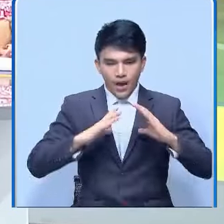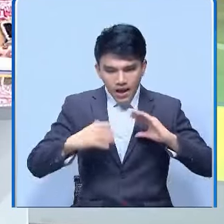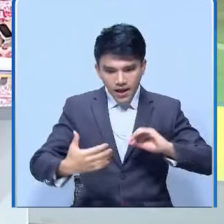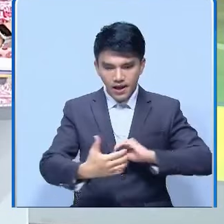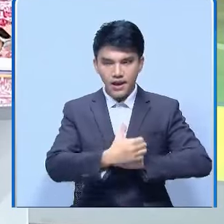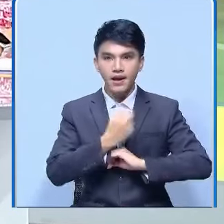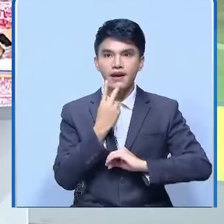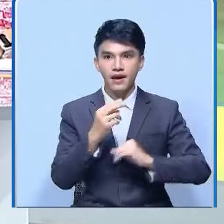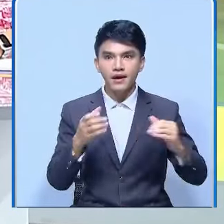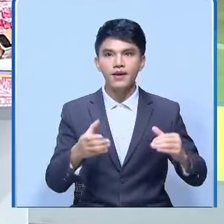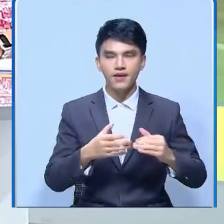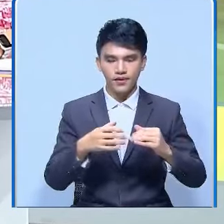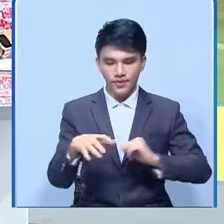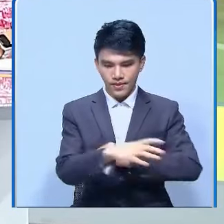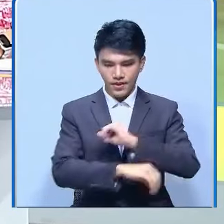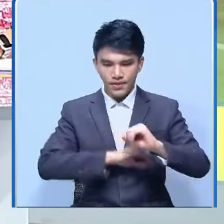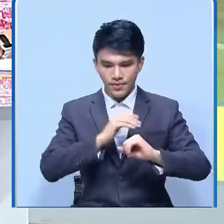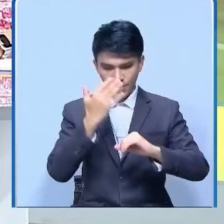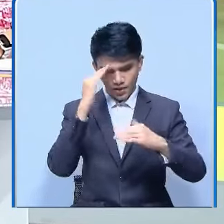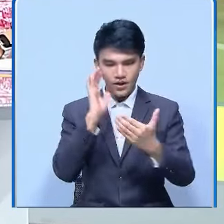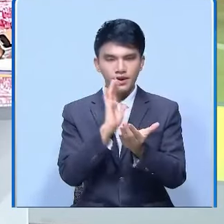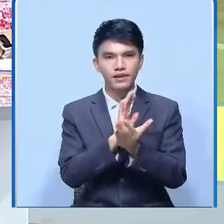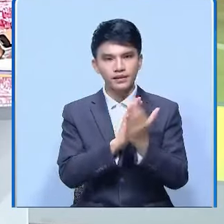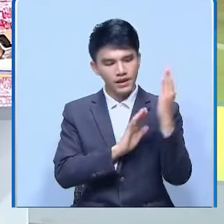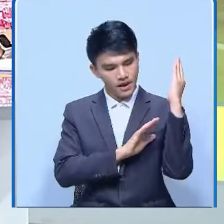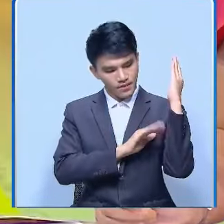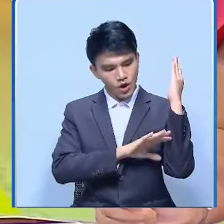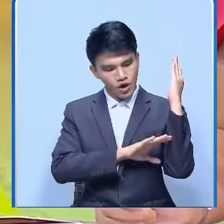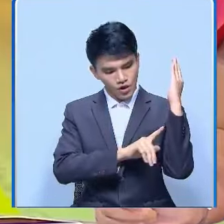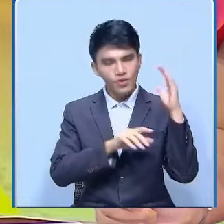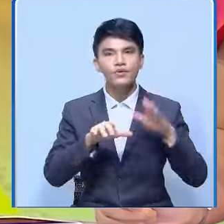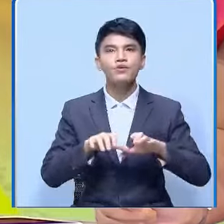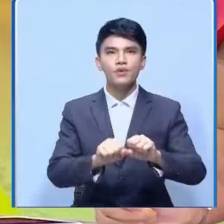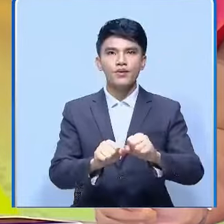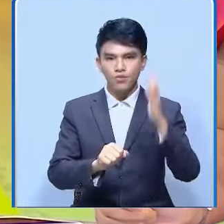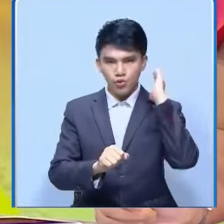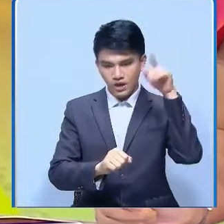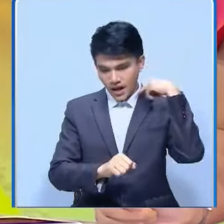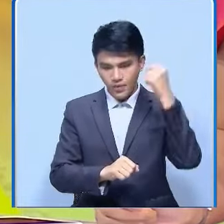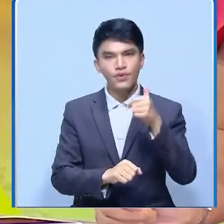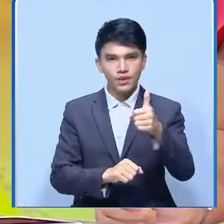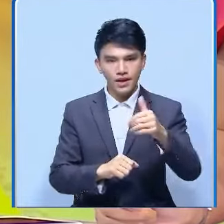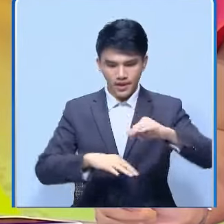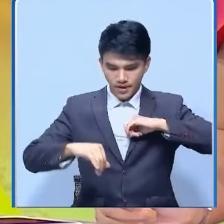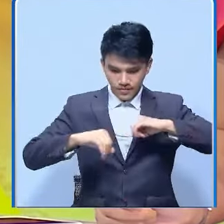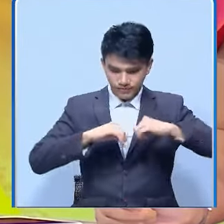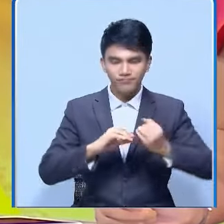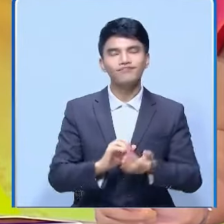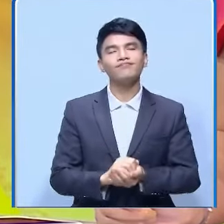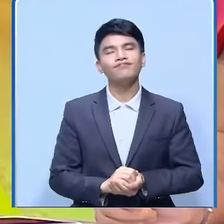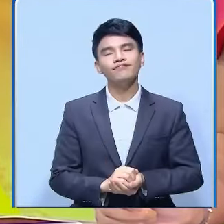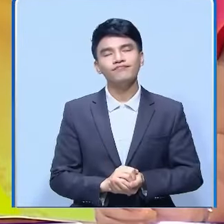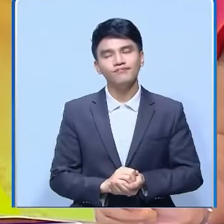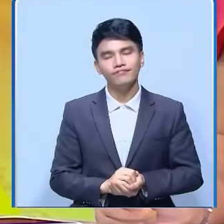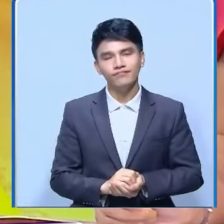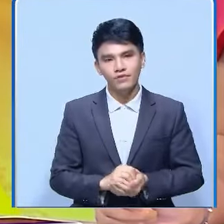ไปดูเรื่องของขโมยขจรกันหน่อยครับตำรวจชุมพรไปจับกลุ่มชายหญิงคู่หนึ่งซึ่งยังเป็นเยาวชนอยู่เลยครับไปตระเว